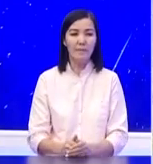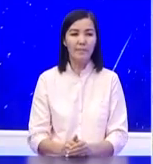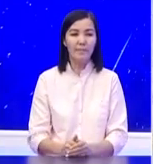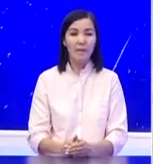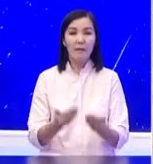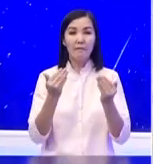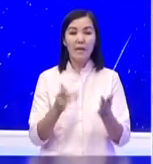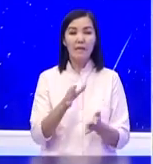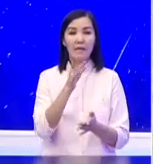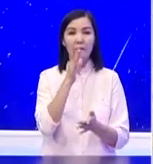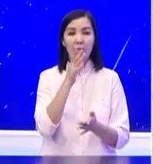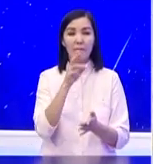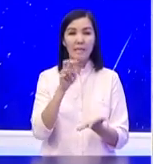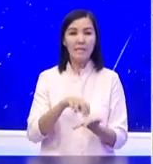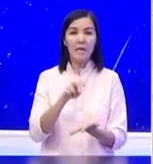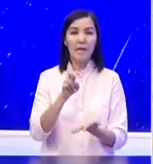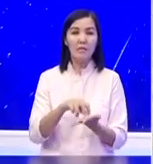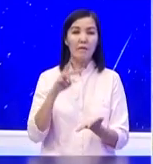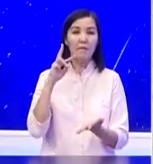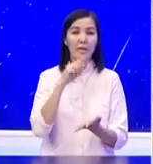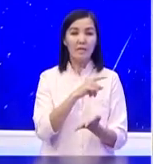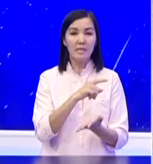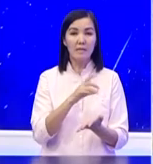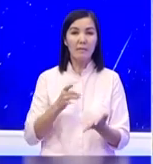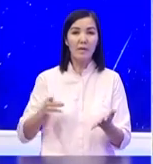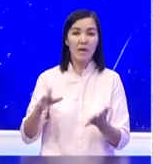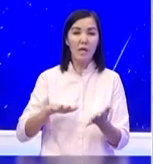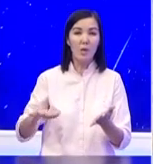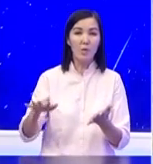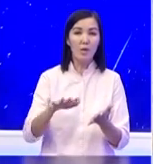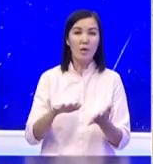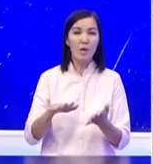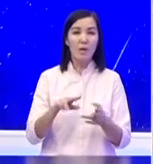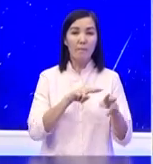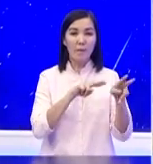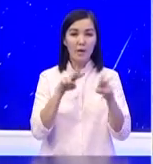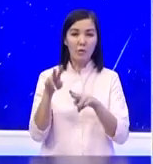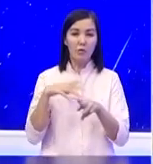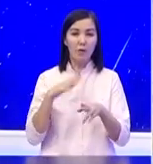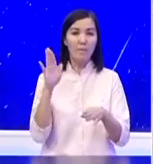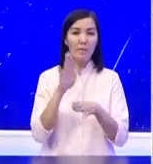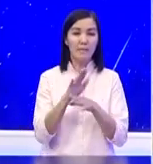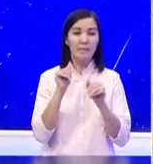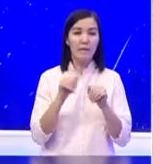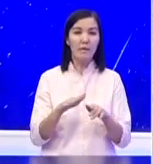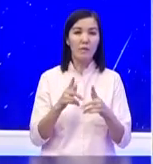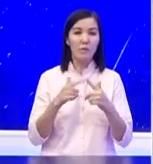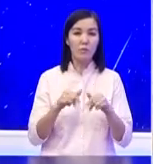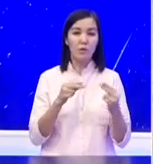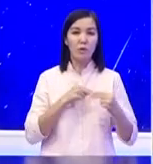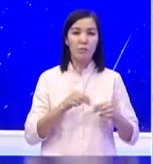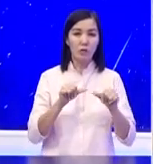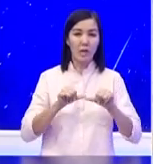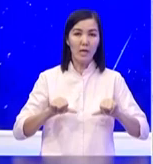На данный момент ситуация с саранчевыми вредителями на территории региона находится под полным контролем. Постановлением акима области была создана рабочая